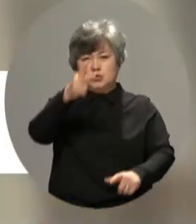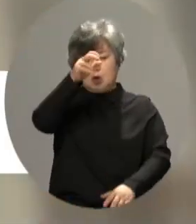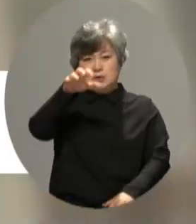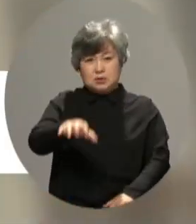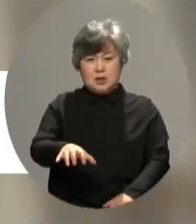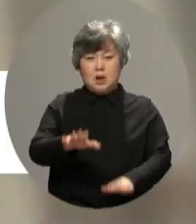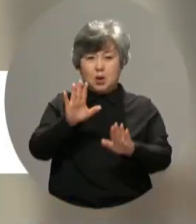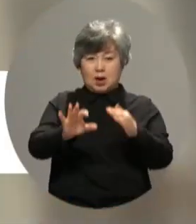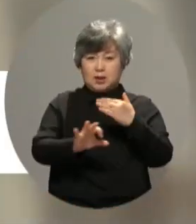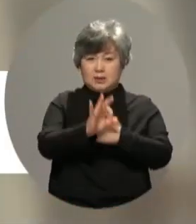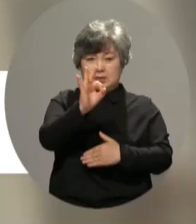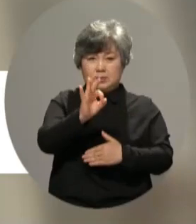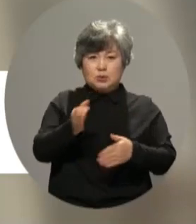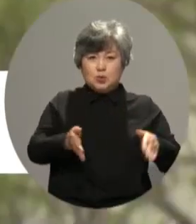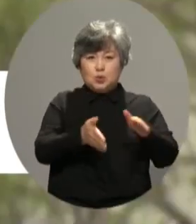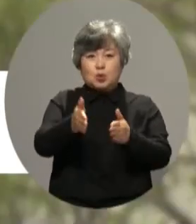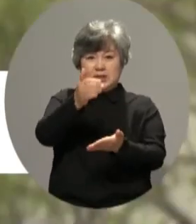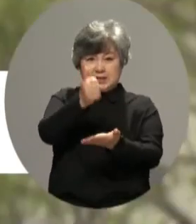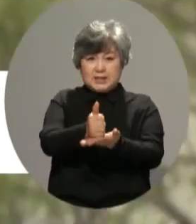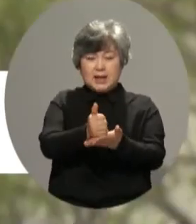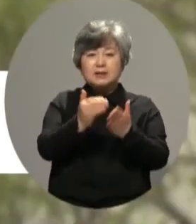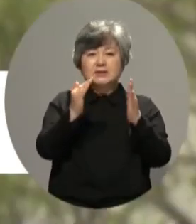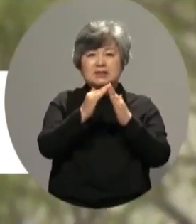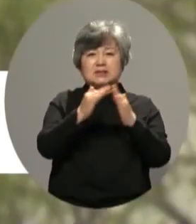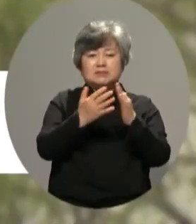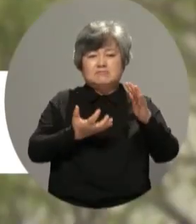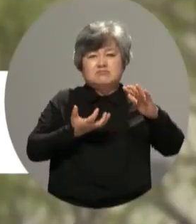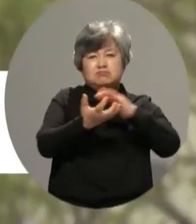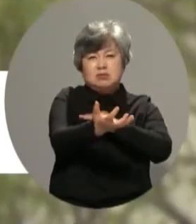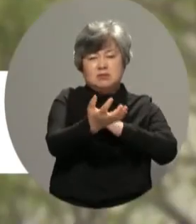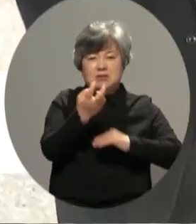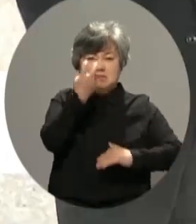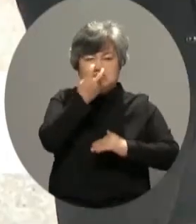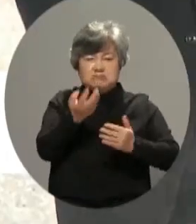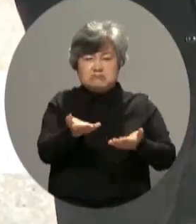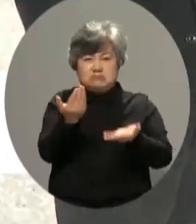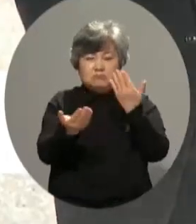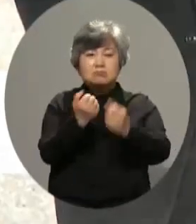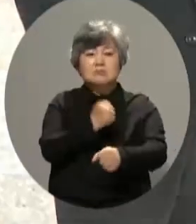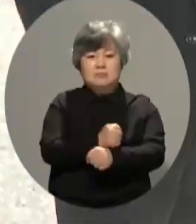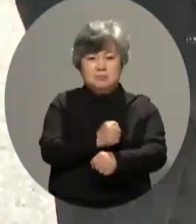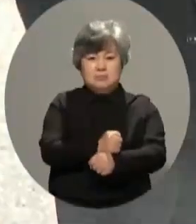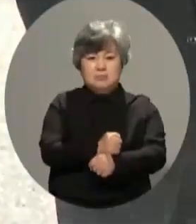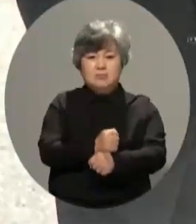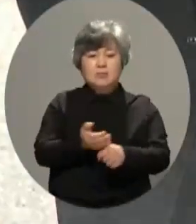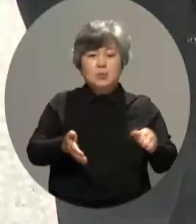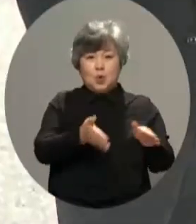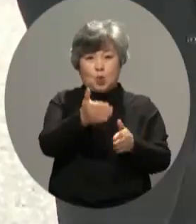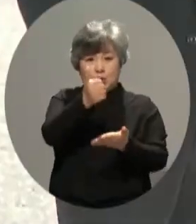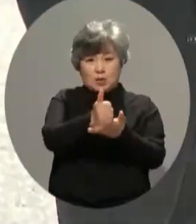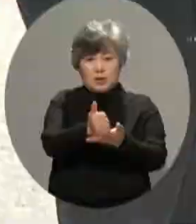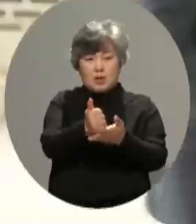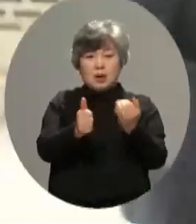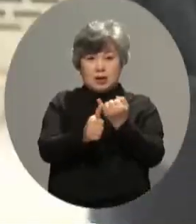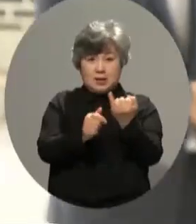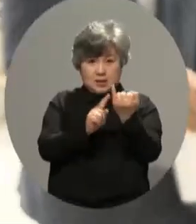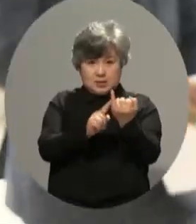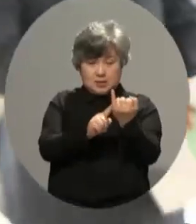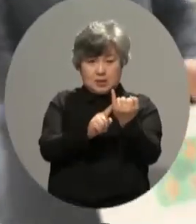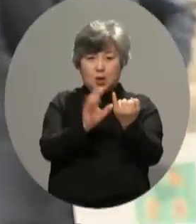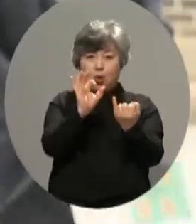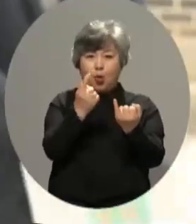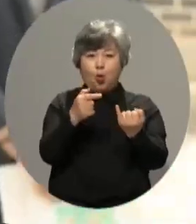오늘 오전 전주에 있는 송하진 전 전북도지사의 자택을 압수수색했습니다. 송 전 지사의 아내인 오경진